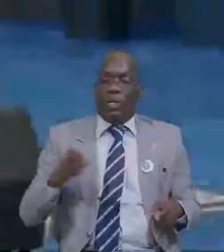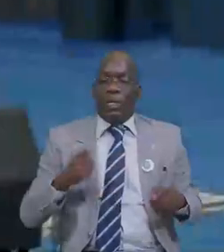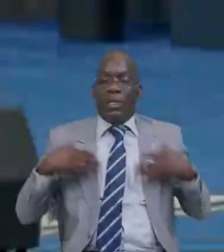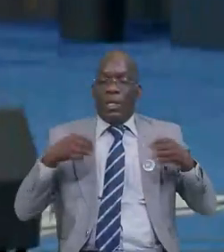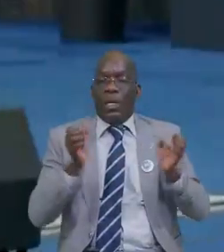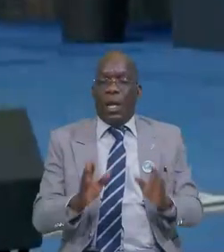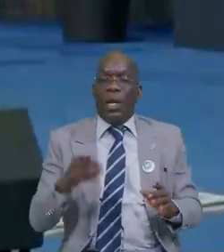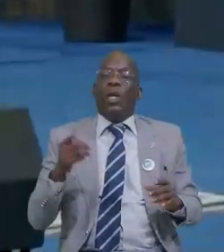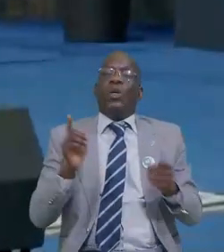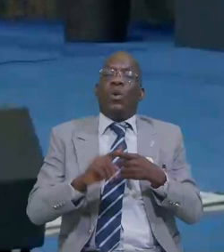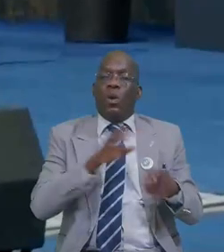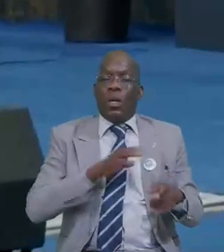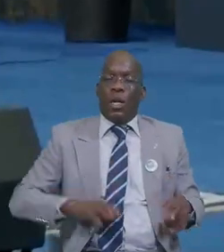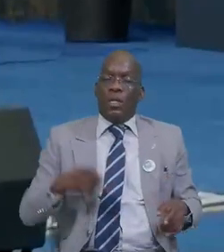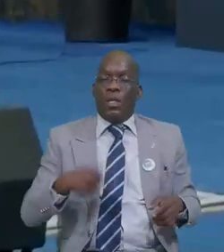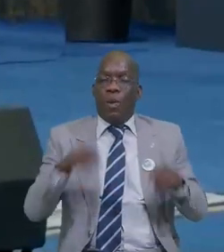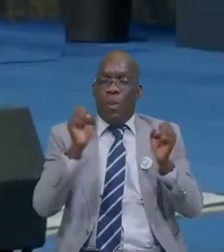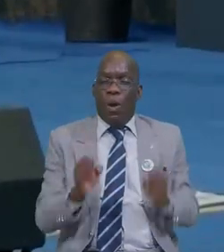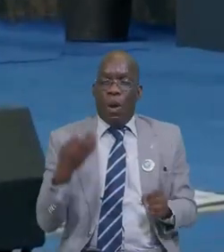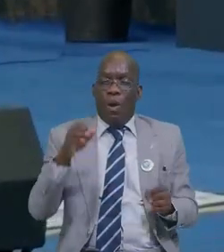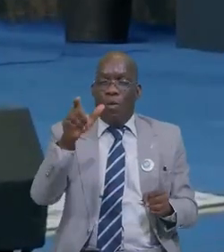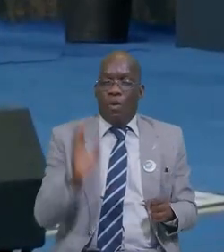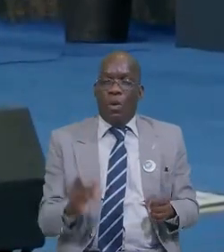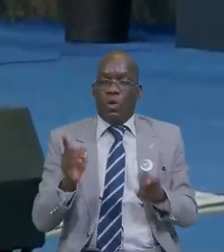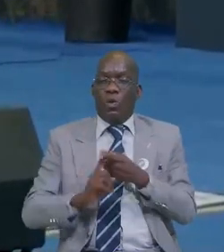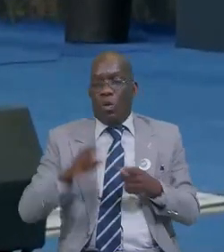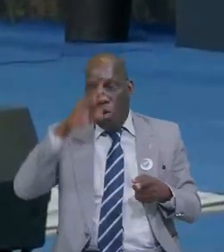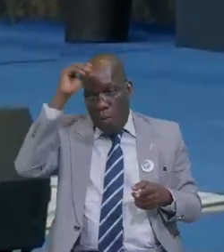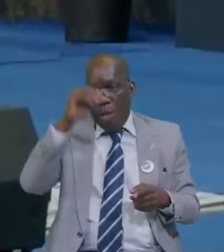viens à Christ la puissance de Dieu pour l'homme.